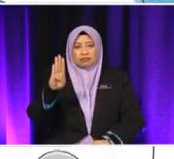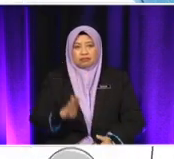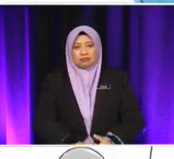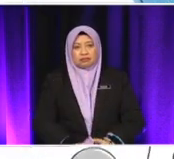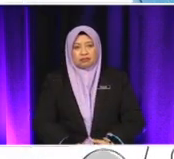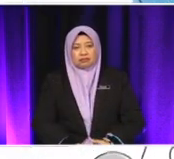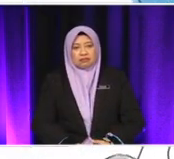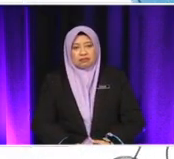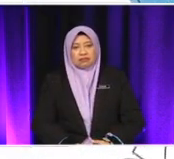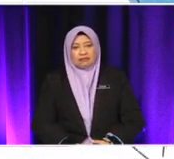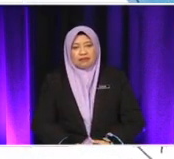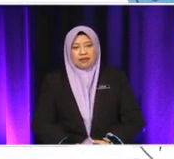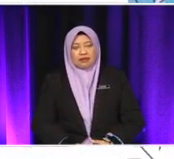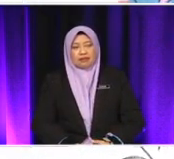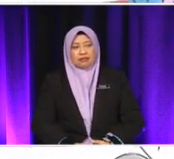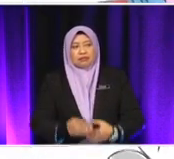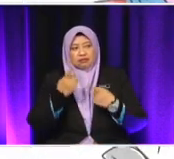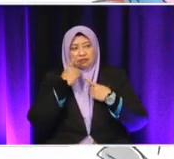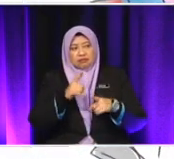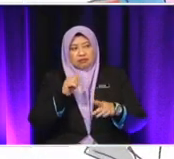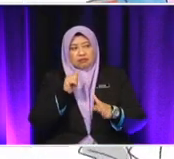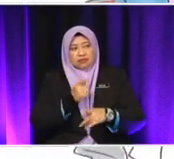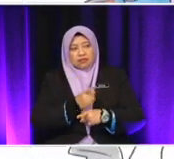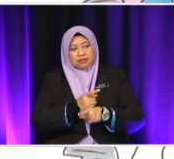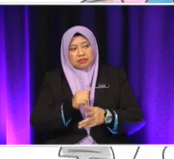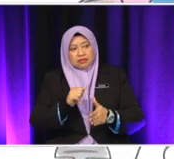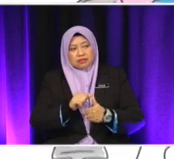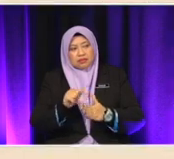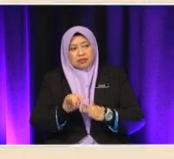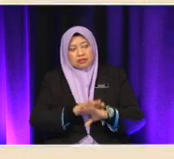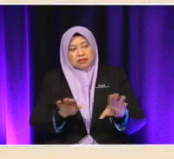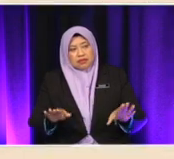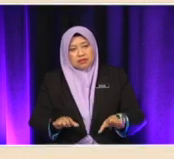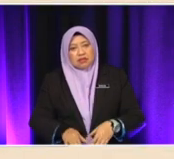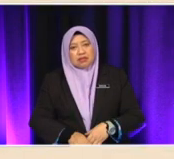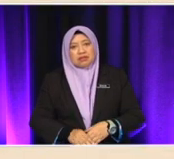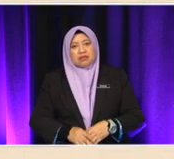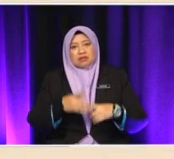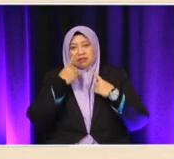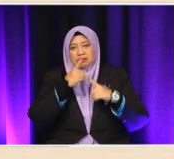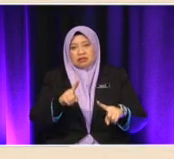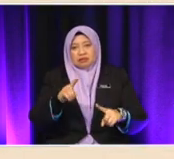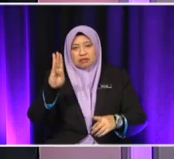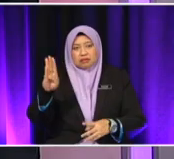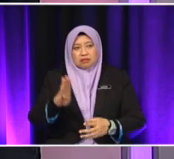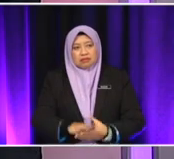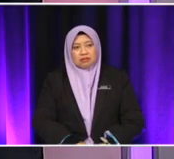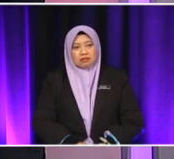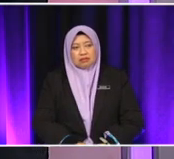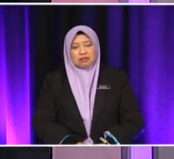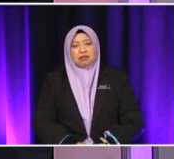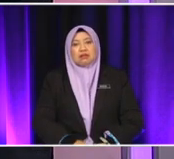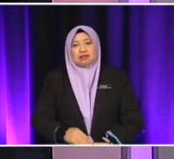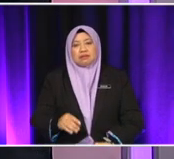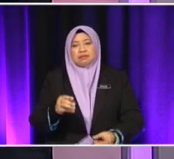Gaby atau tidak Oke so Oke Betul bagus sama jawaban dia adalah B menyebabkan